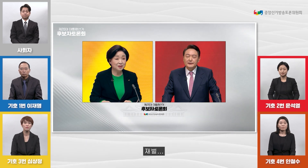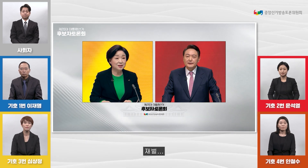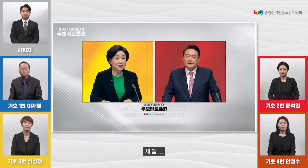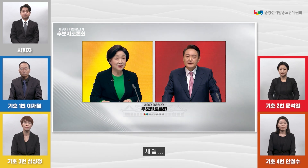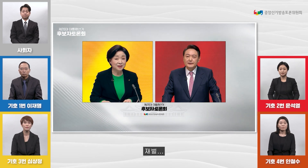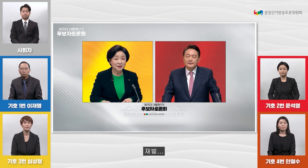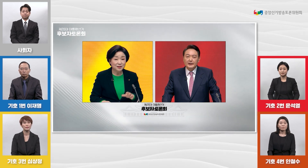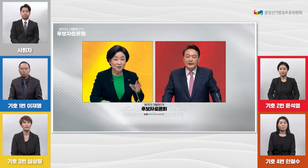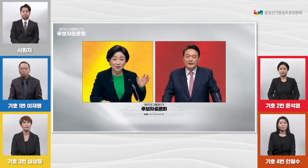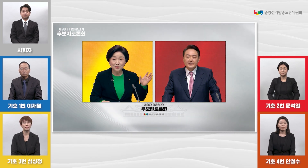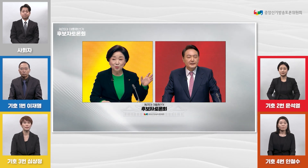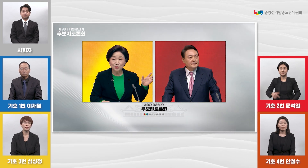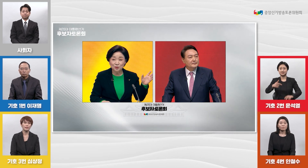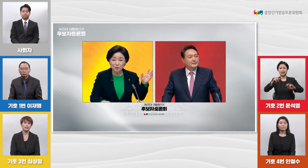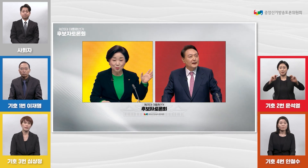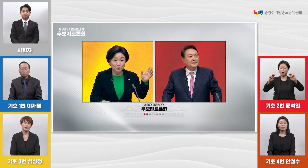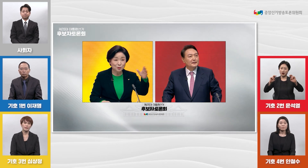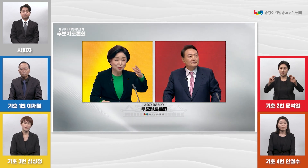재벌 제가